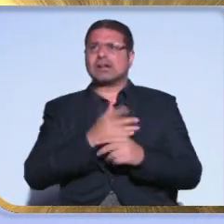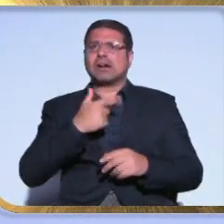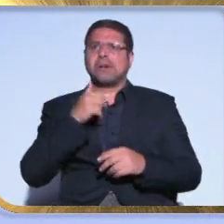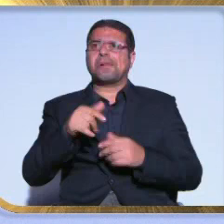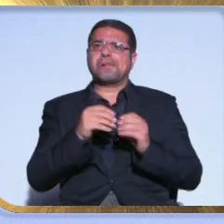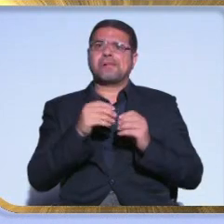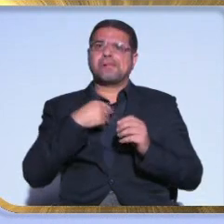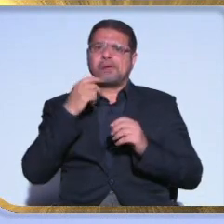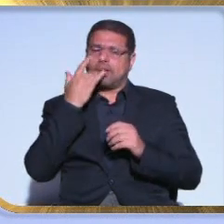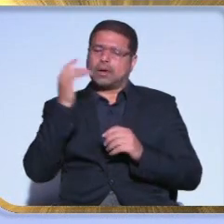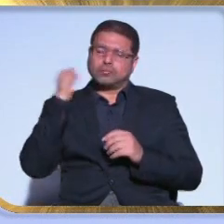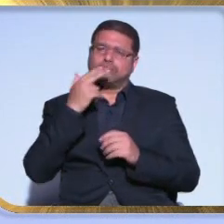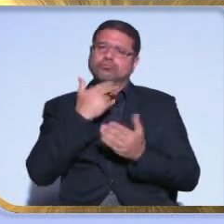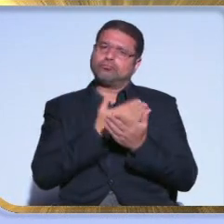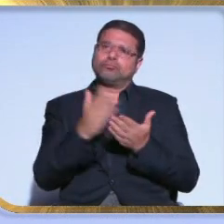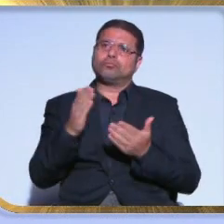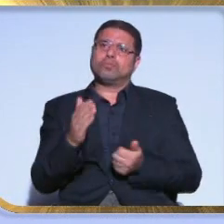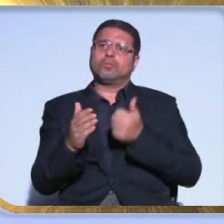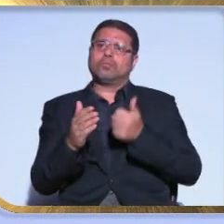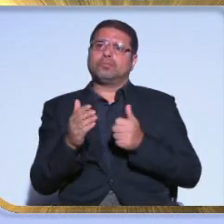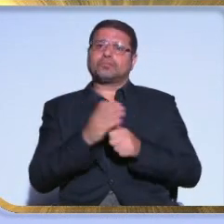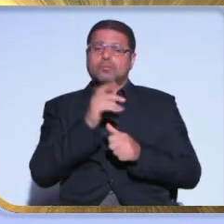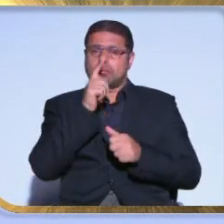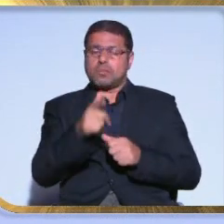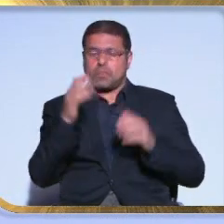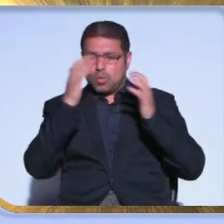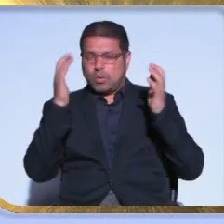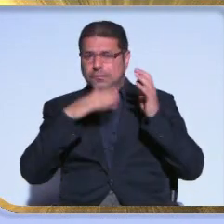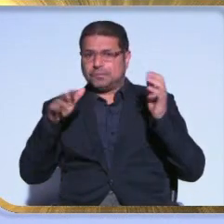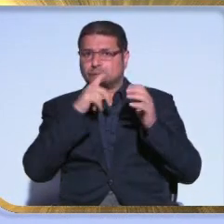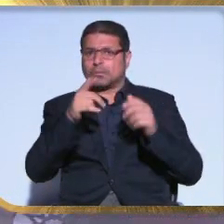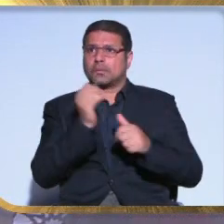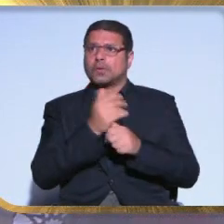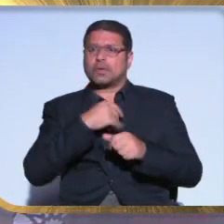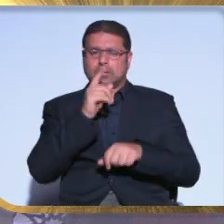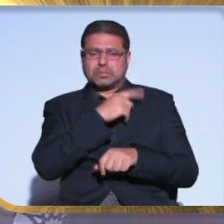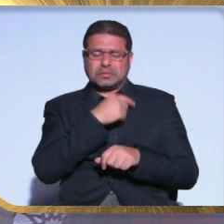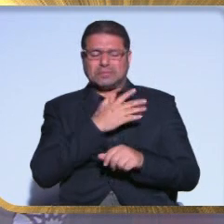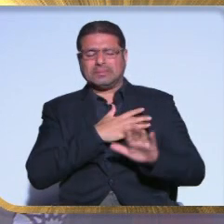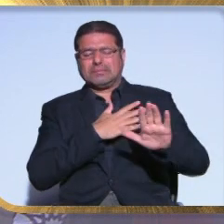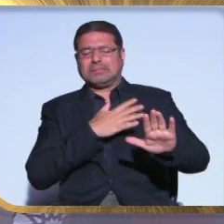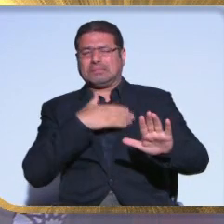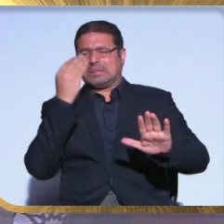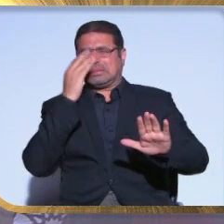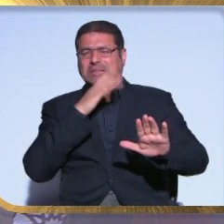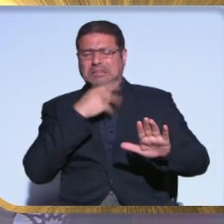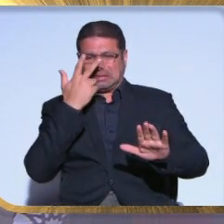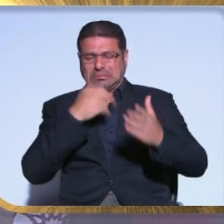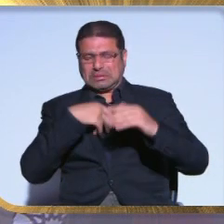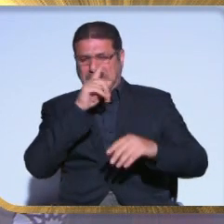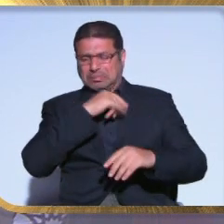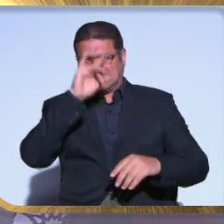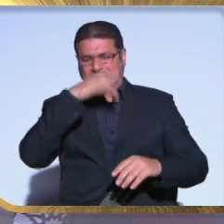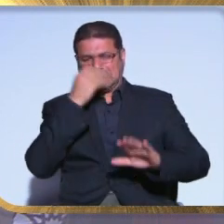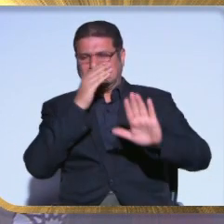حال التوبة النصوح، اللي هو قالوا العلماء بأنه أن يبغض الذنب كما أن تبغض الذنب كما